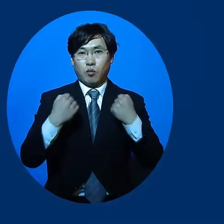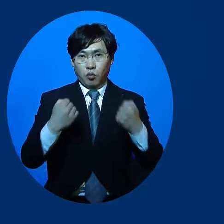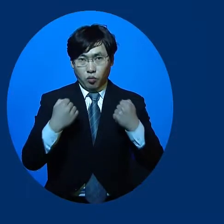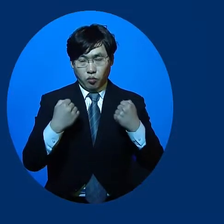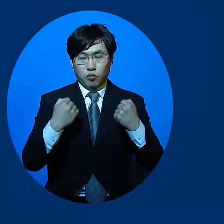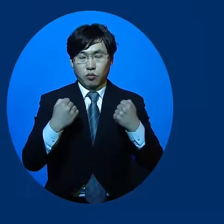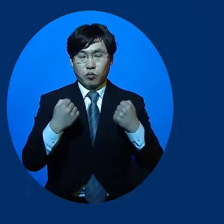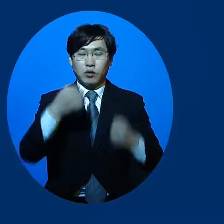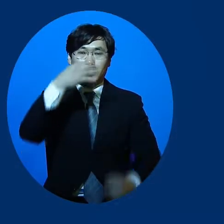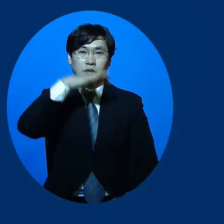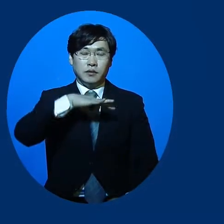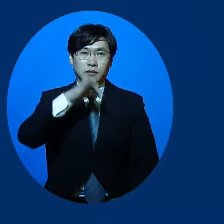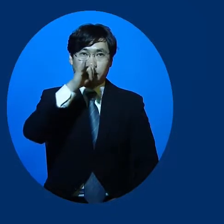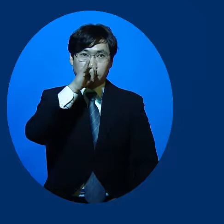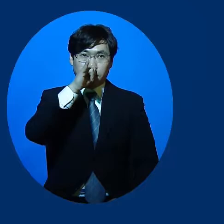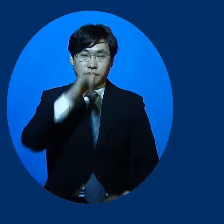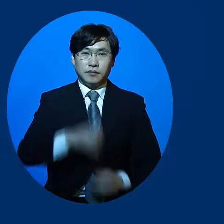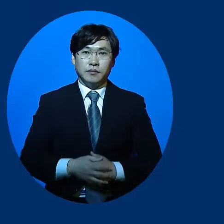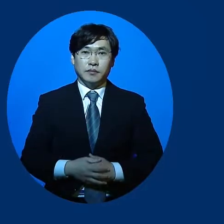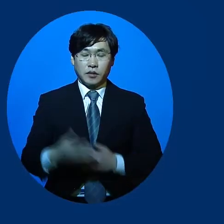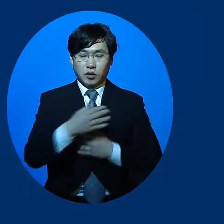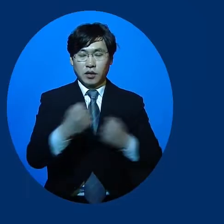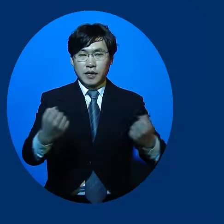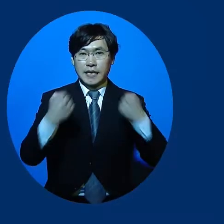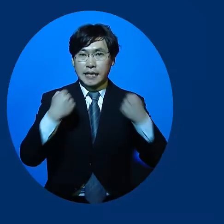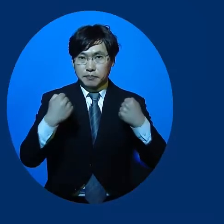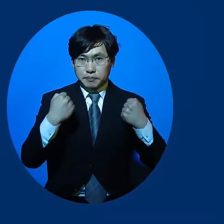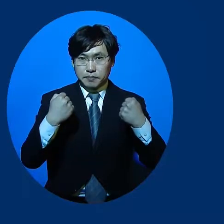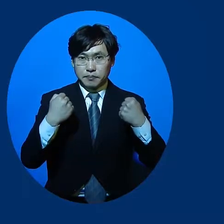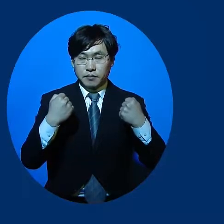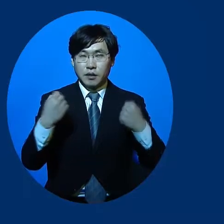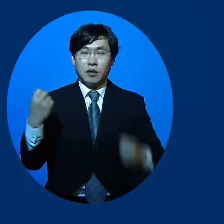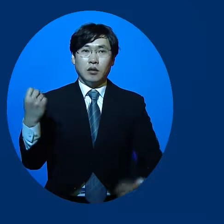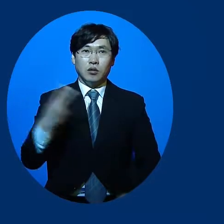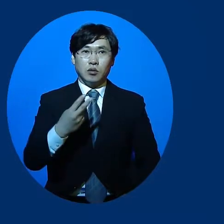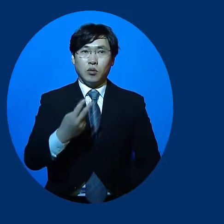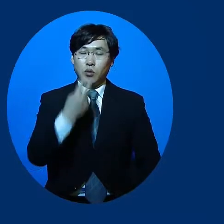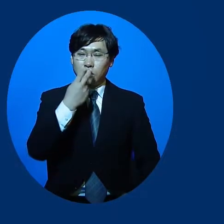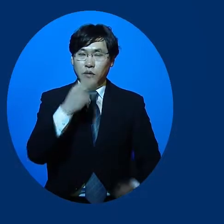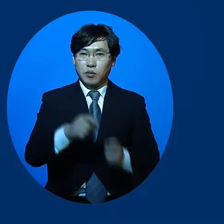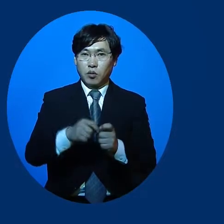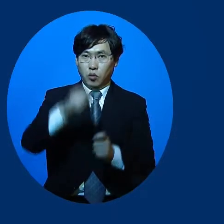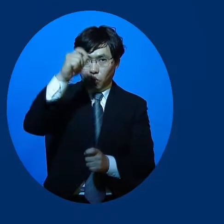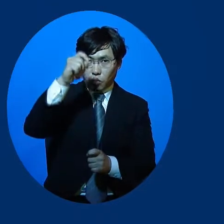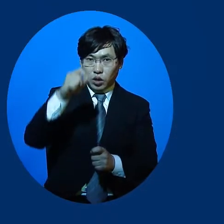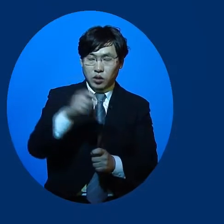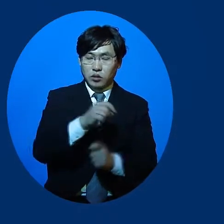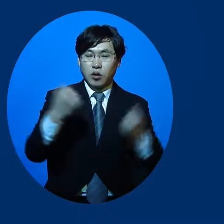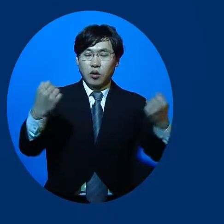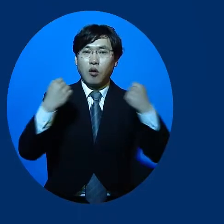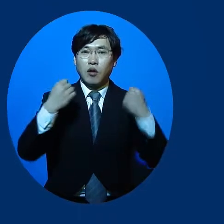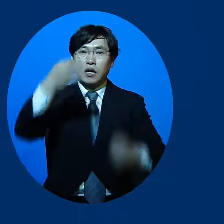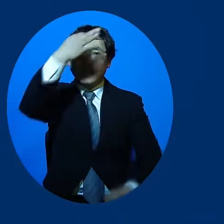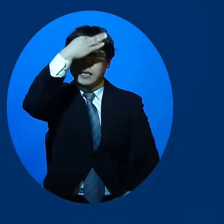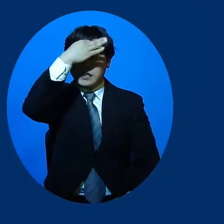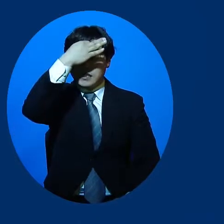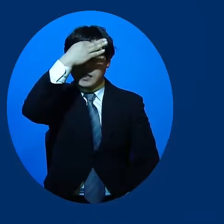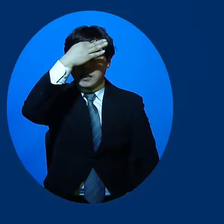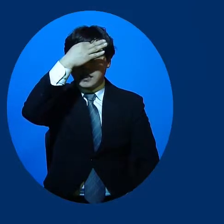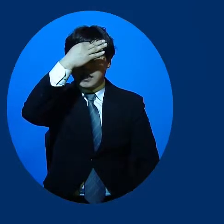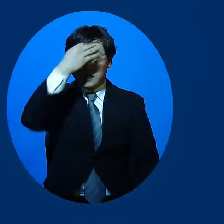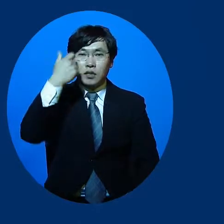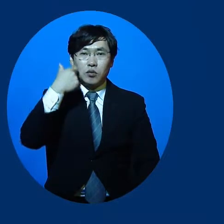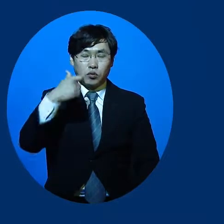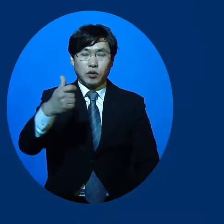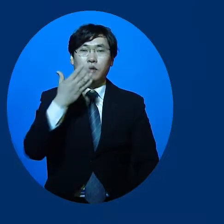기능적으로 건강 체력 향상, 수명 연장 및 운동 기능을 유지할 수 있는 효과가 있습니다.